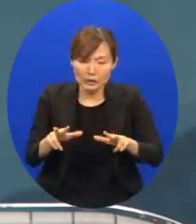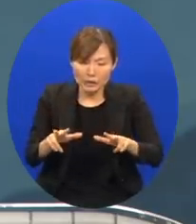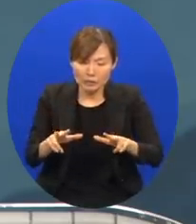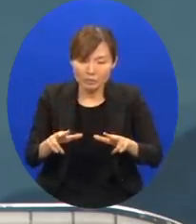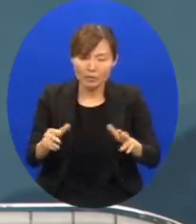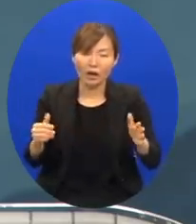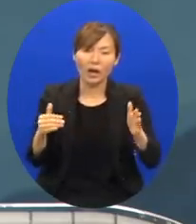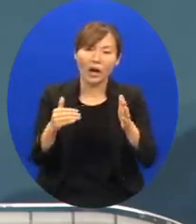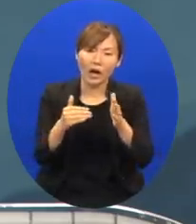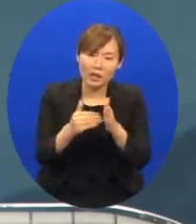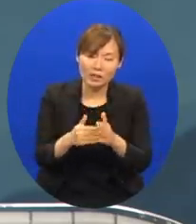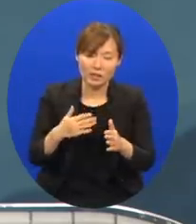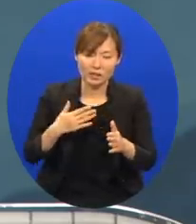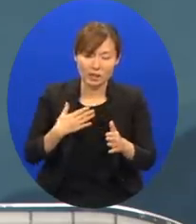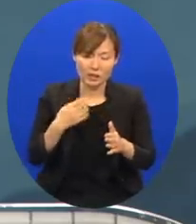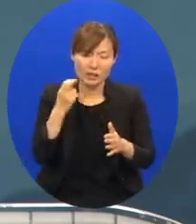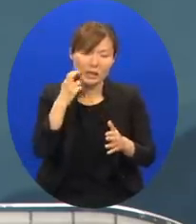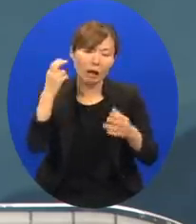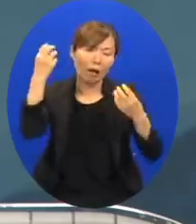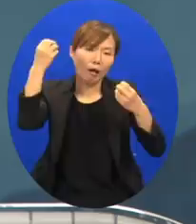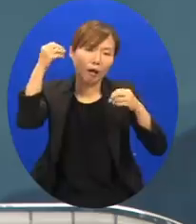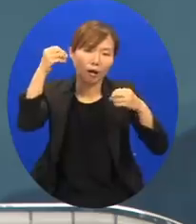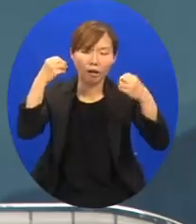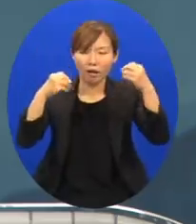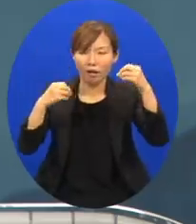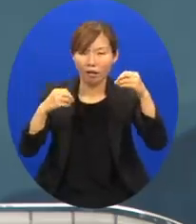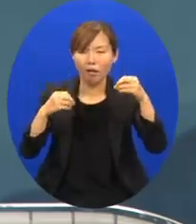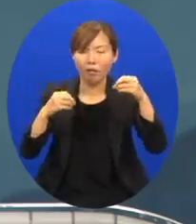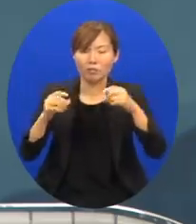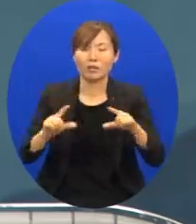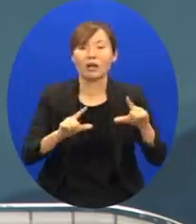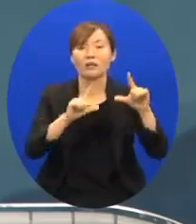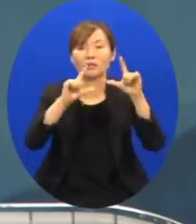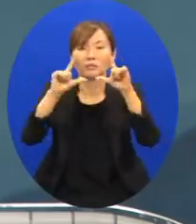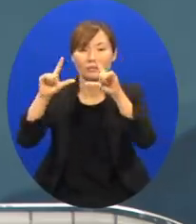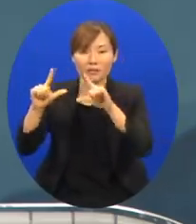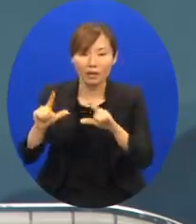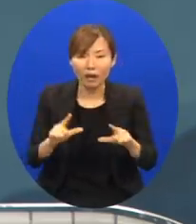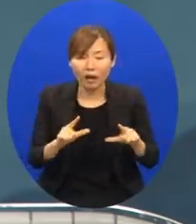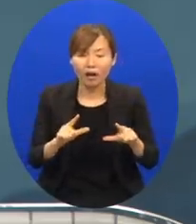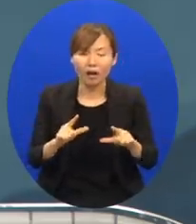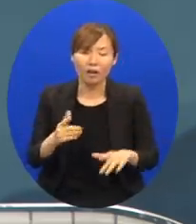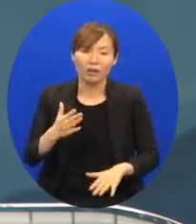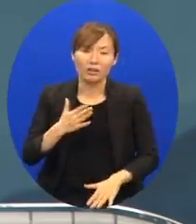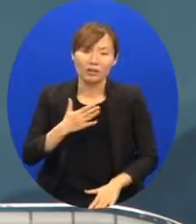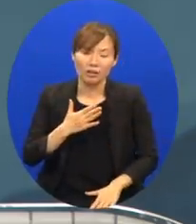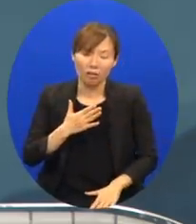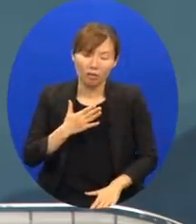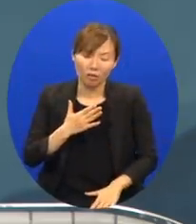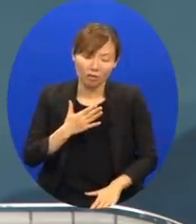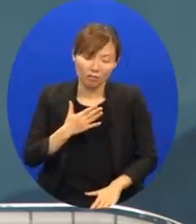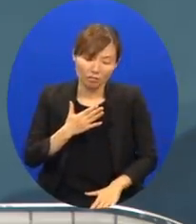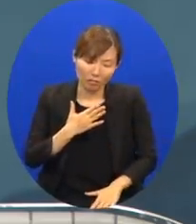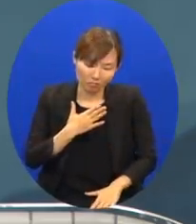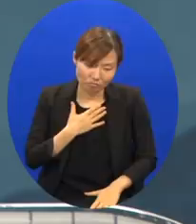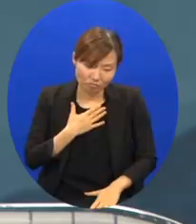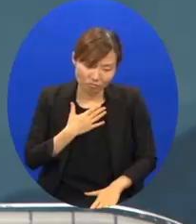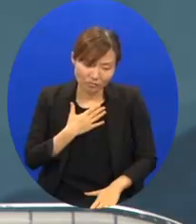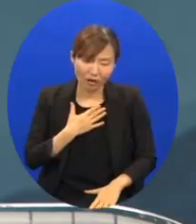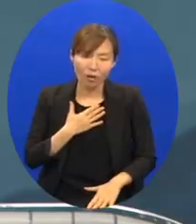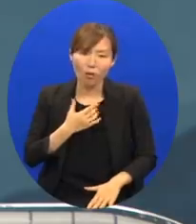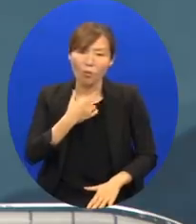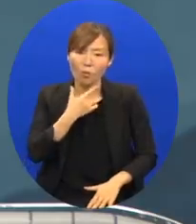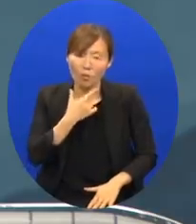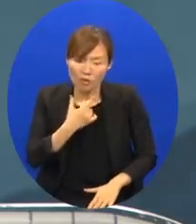깜짝 놀라는 고백을 했어요 설교 목사님 제가 어떻게 하면 교인들이 좋아하는 설교를 할 수